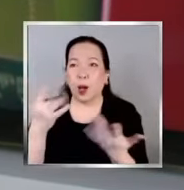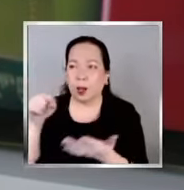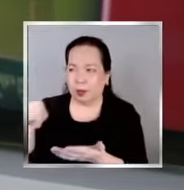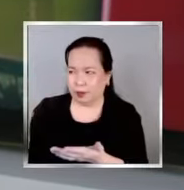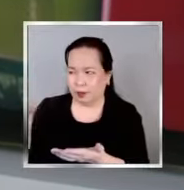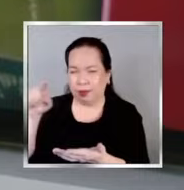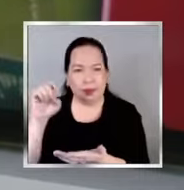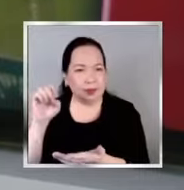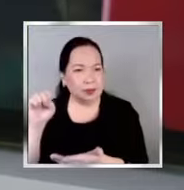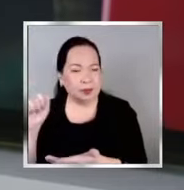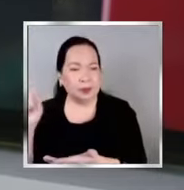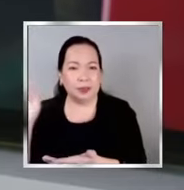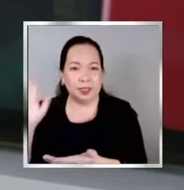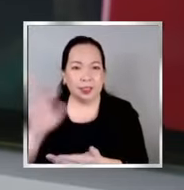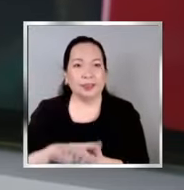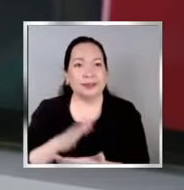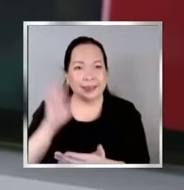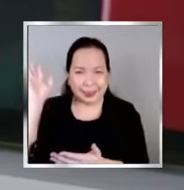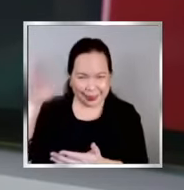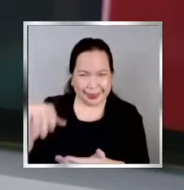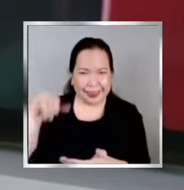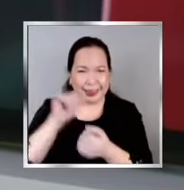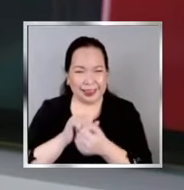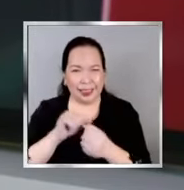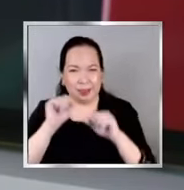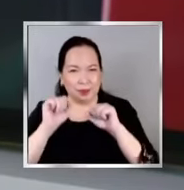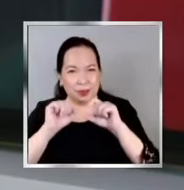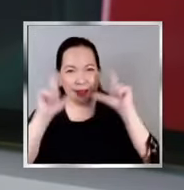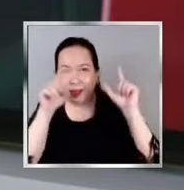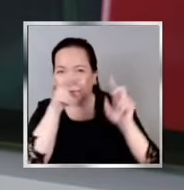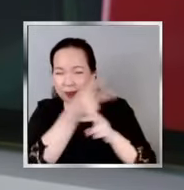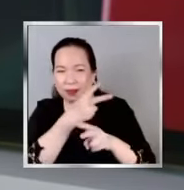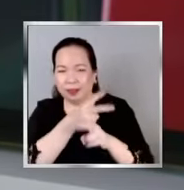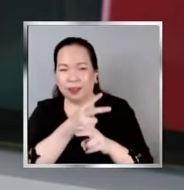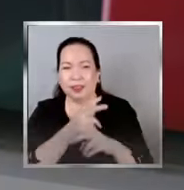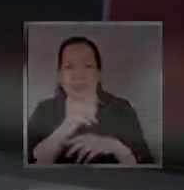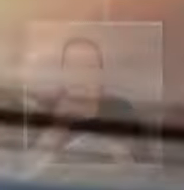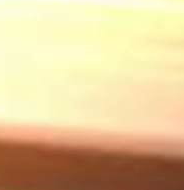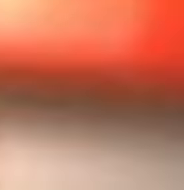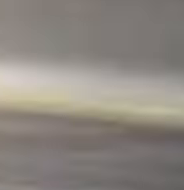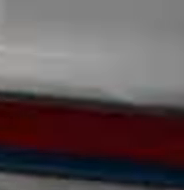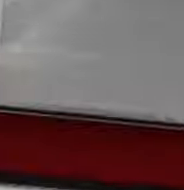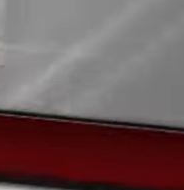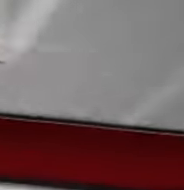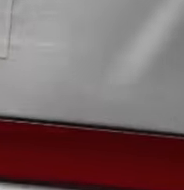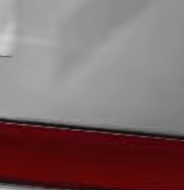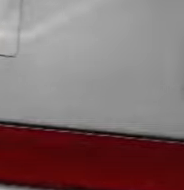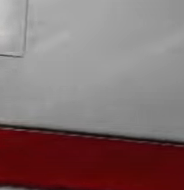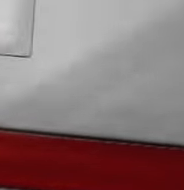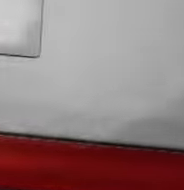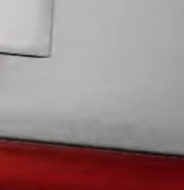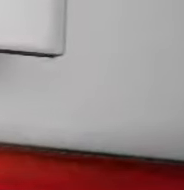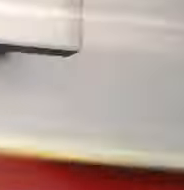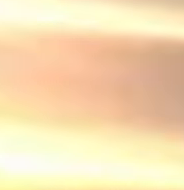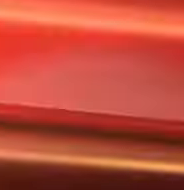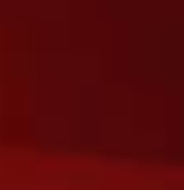tayo live sa pagtutok ni Denise Abante ng GMA Regional TV Balitang Southern Tagalog.